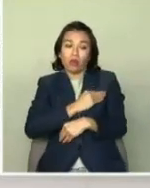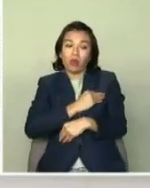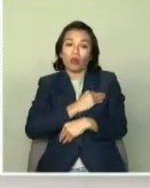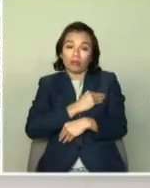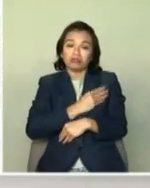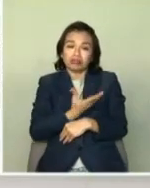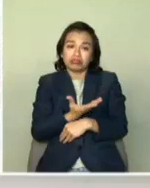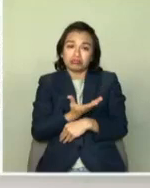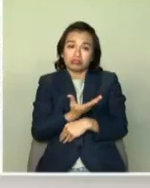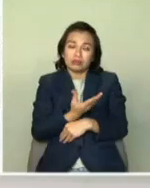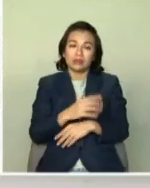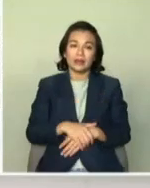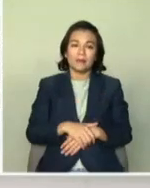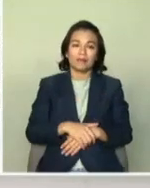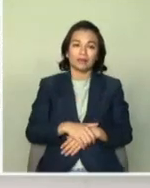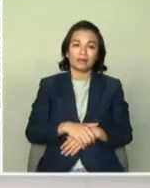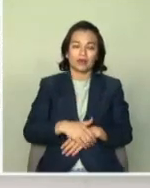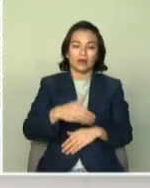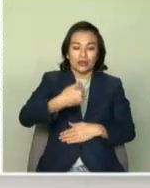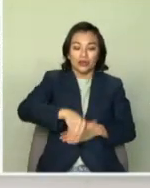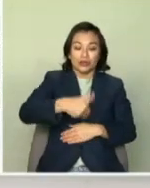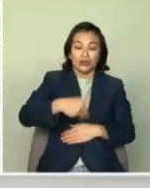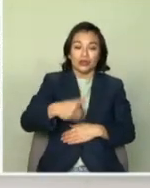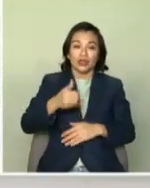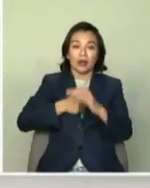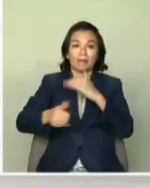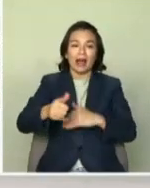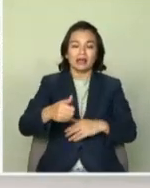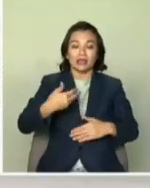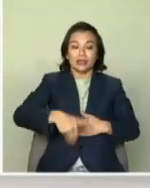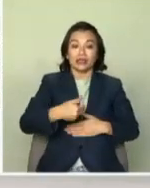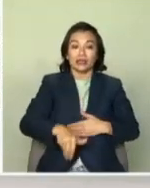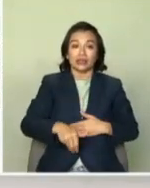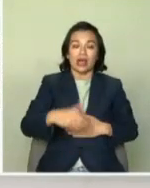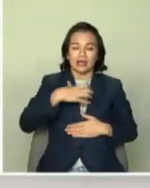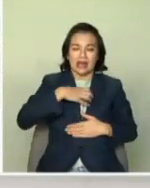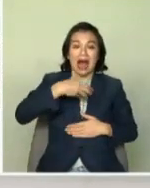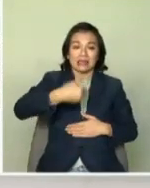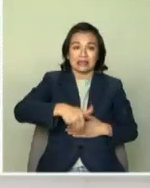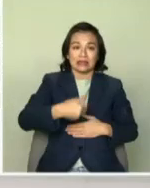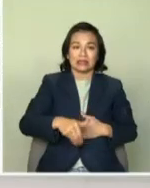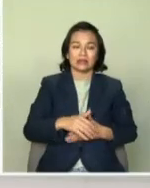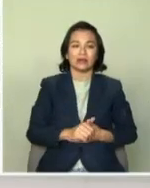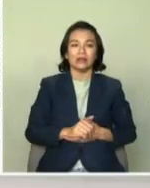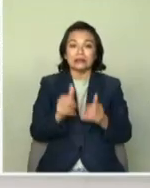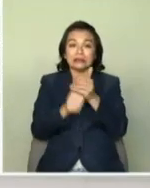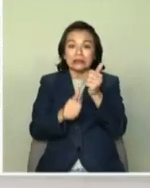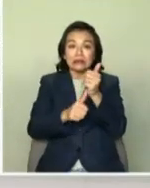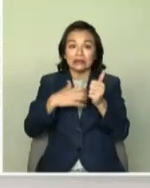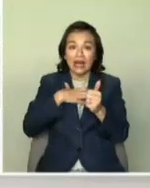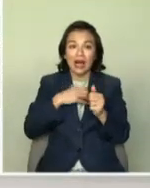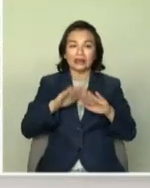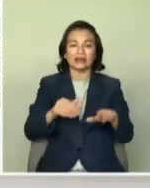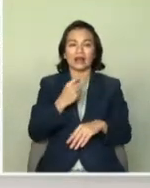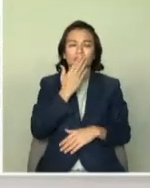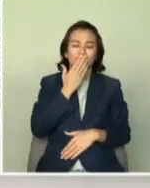างเช่นเวลาที่จะเข้าห้องน้ำปวดปัสสาวะหรืออยากจะเข้าห้องน้ำแบบปวดหนักเนี่ยนะคะเด็กๆ